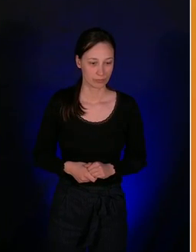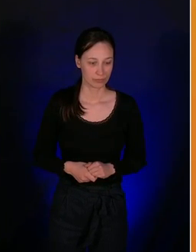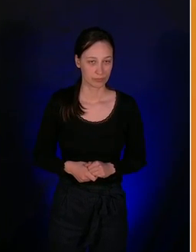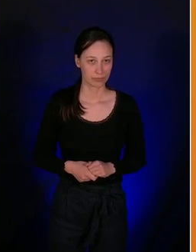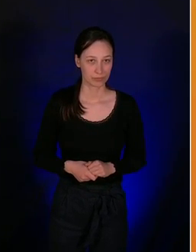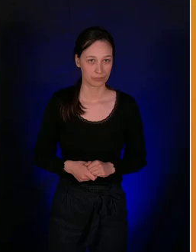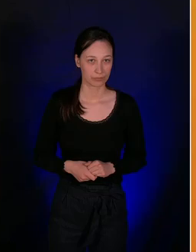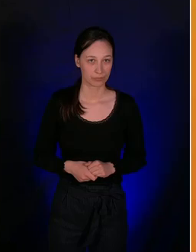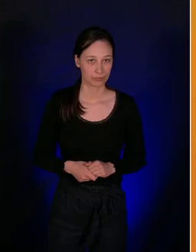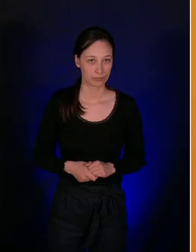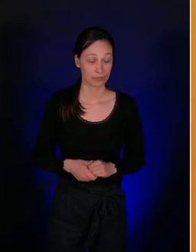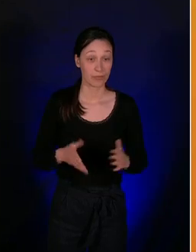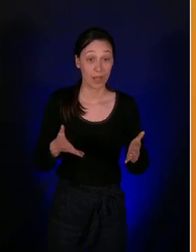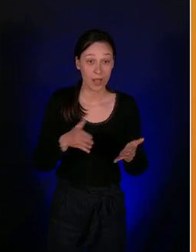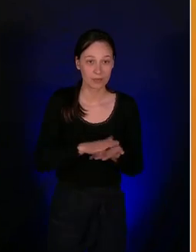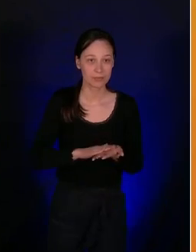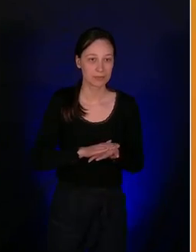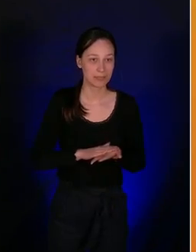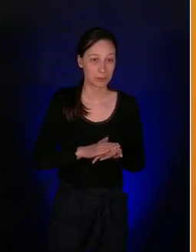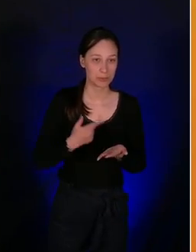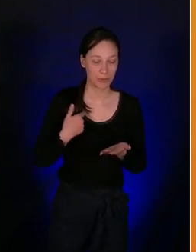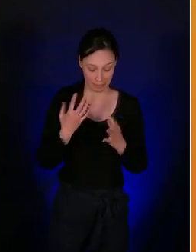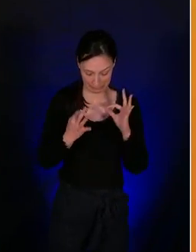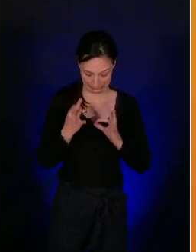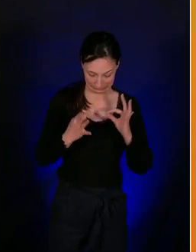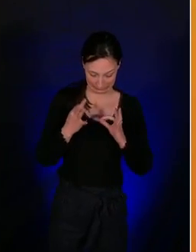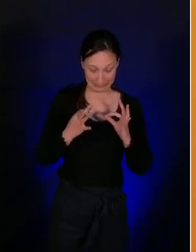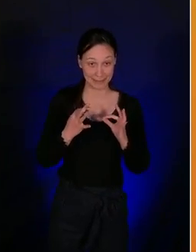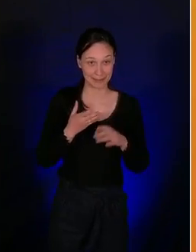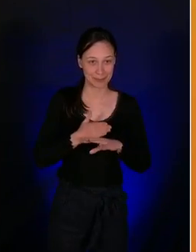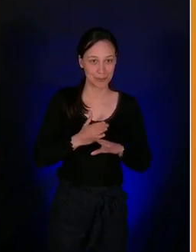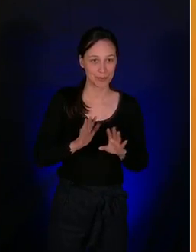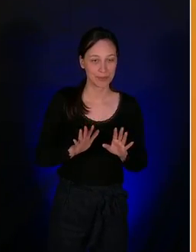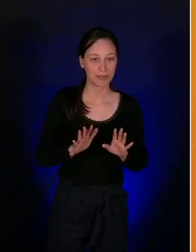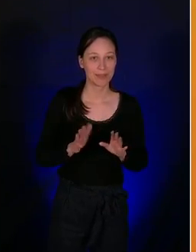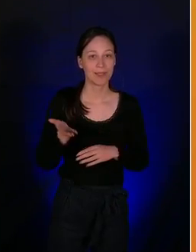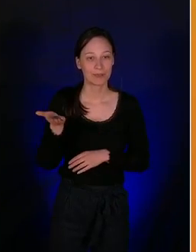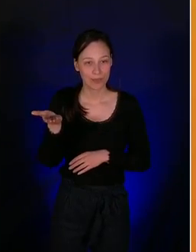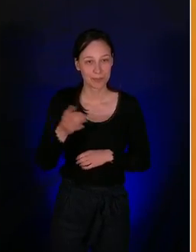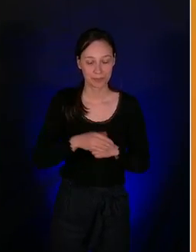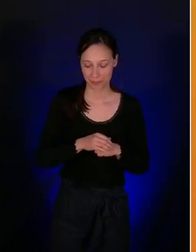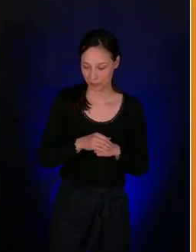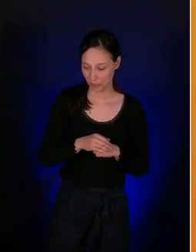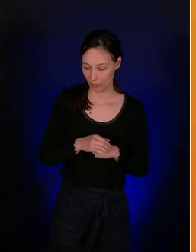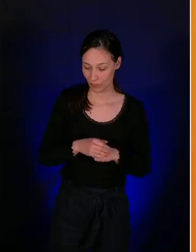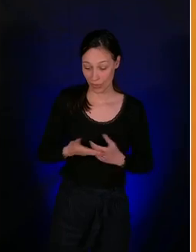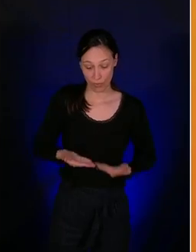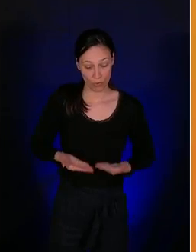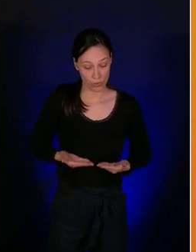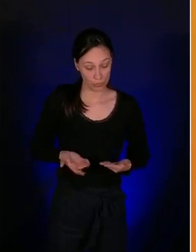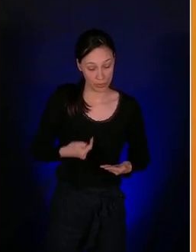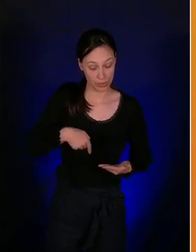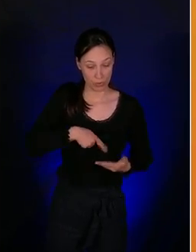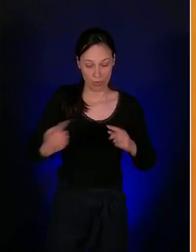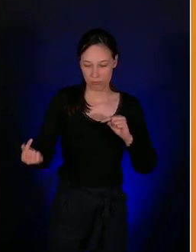Ah, c'est, pardon. Je suis désolée, je suis encore en rodage. Voilà. Aujourd'hui, nous débattons sur le document d'orientation et